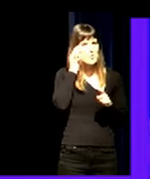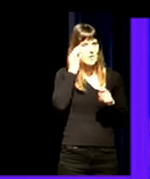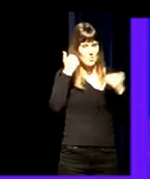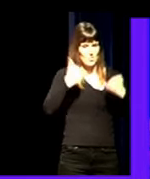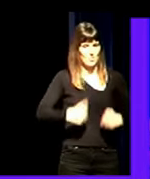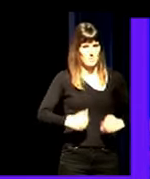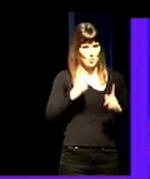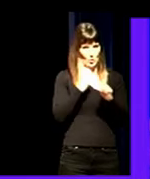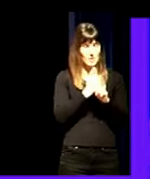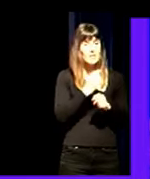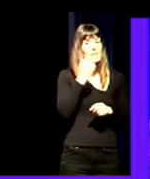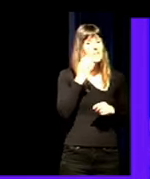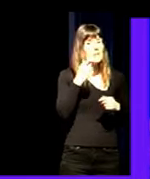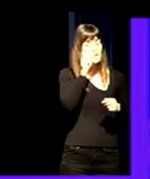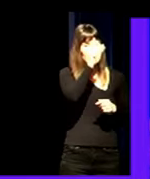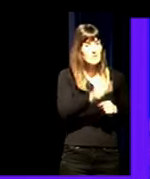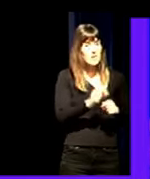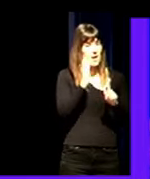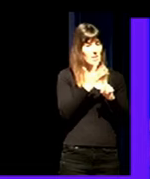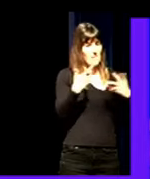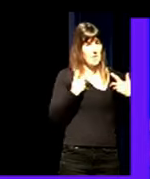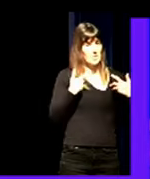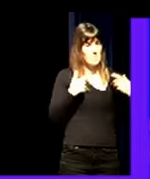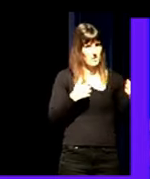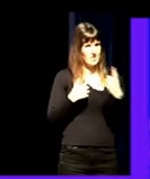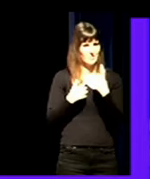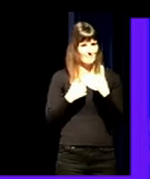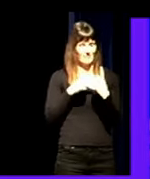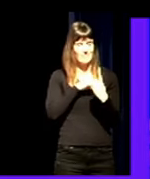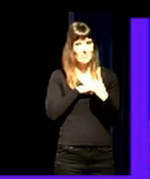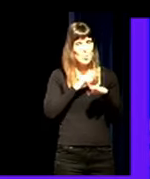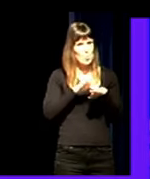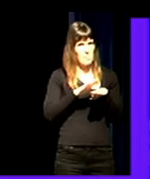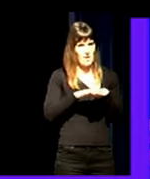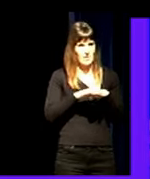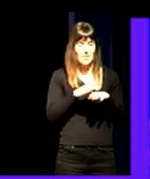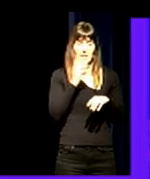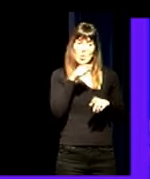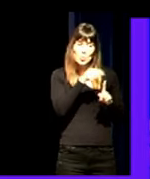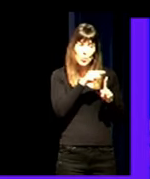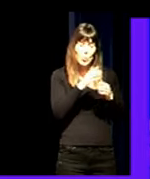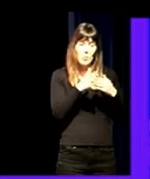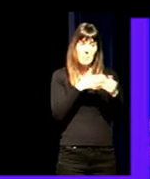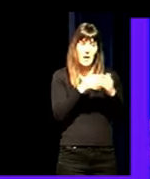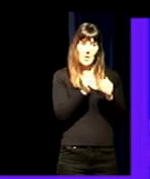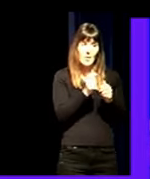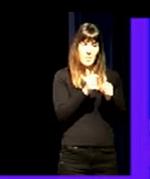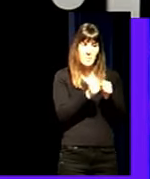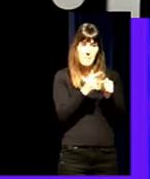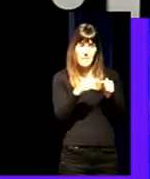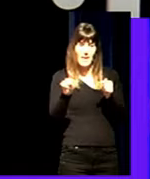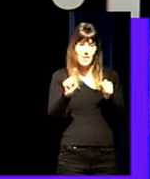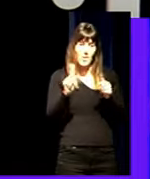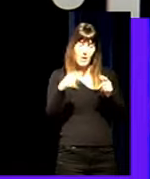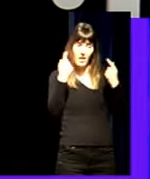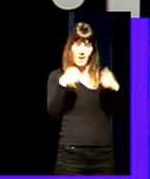Zergatik zen, eta bidali egin dugun mesua izan da, zu bidali egin dugu, horren, zu konpon dugu. Orduan, egin behar dugun denungo gauza da, ostras, hau